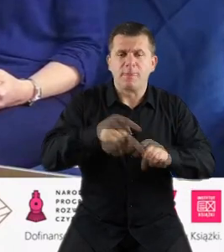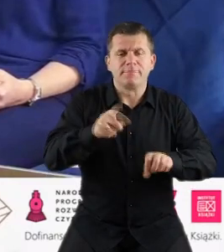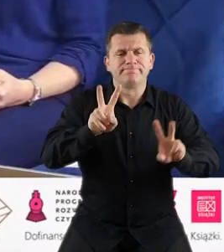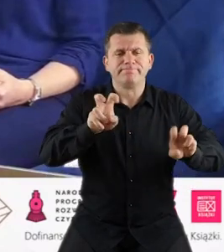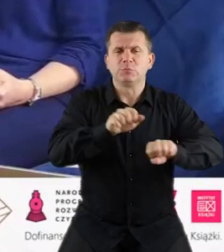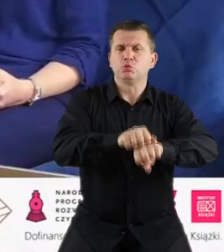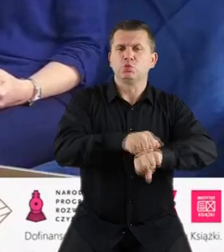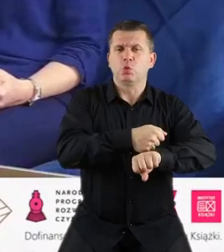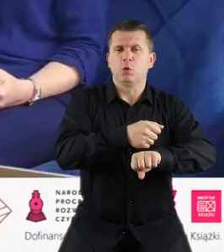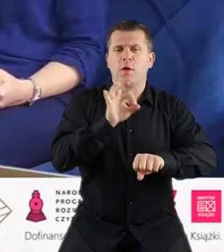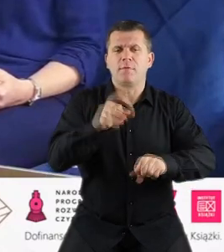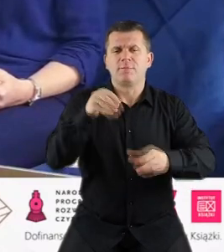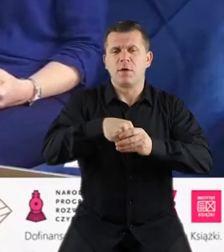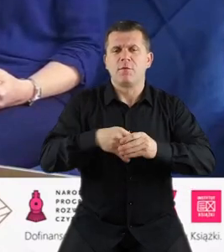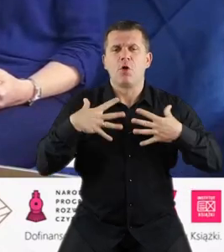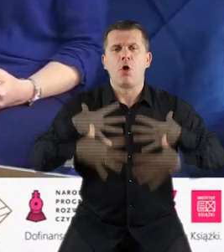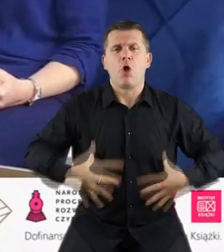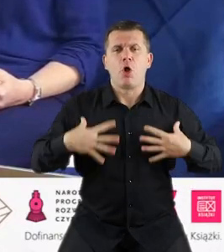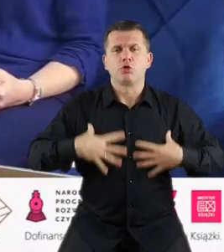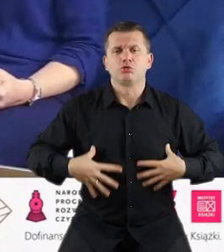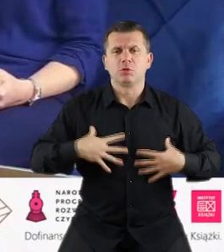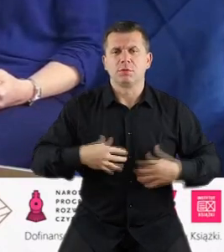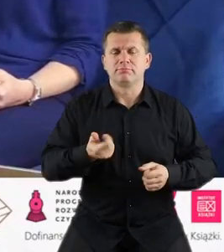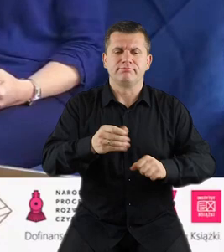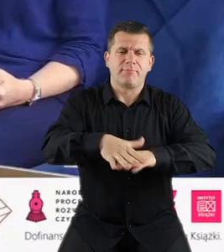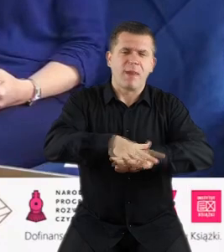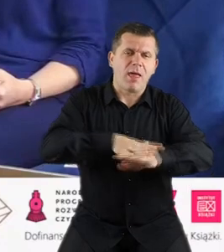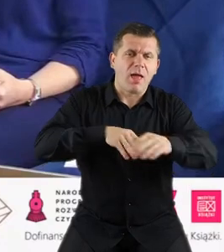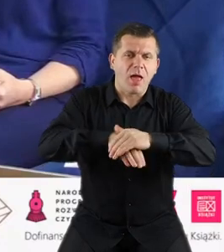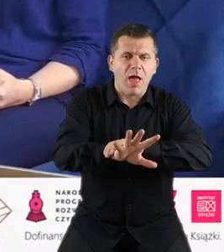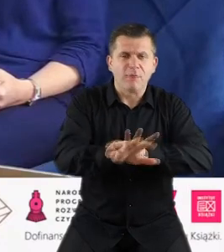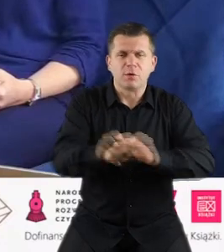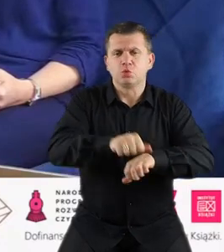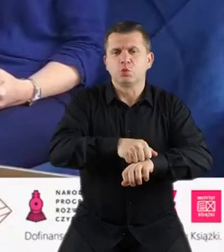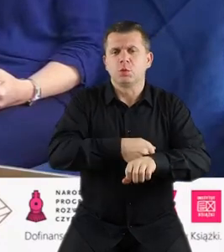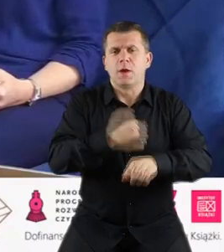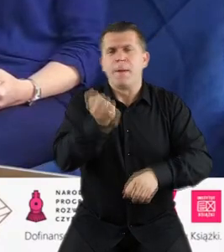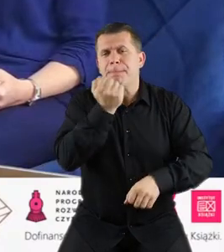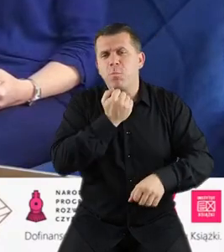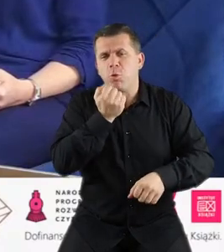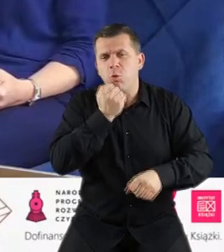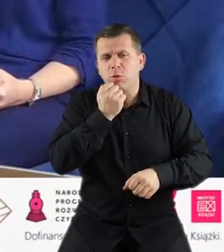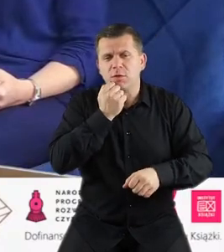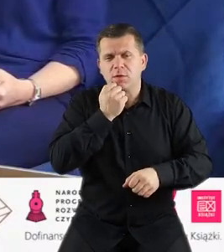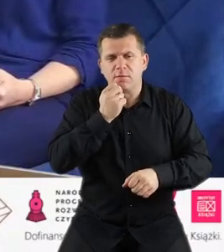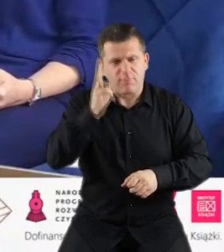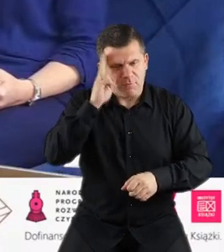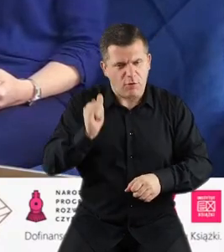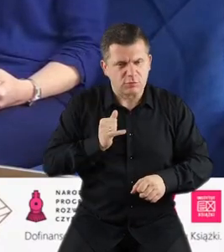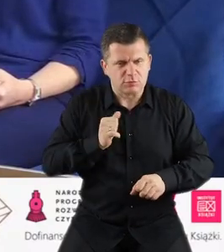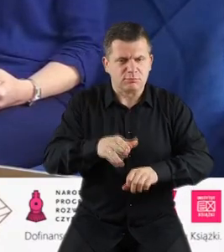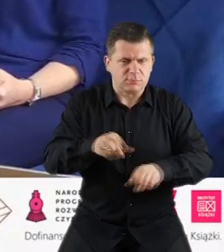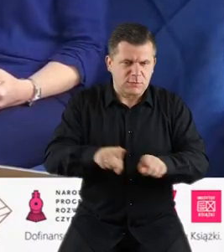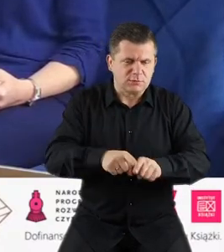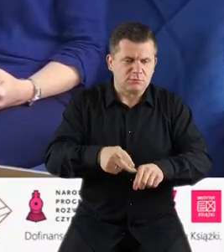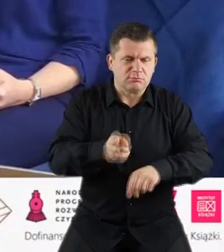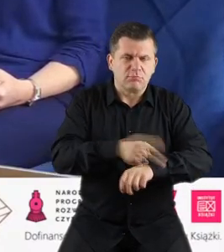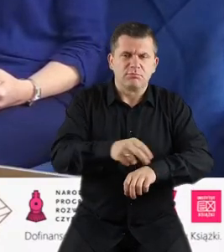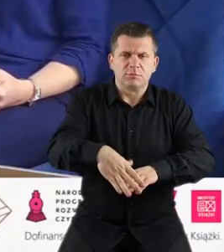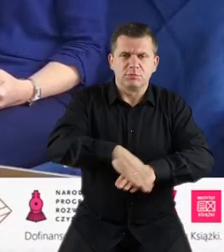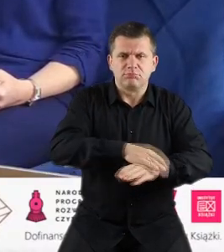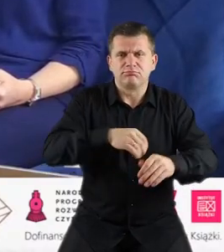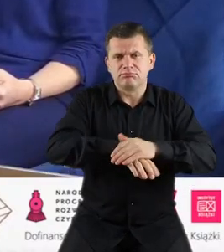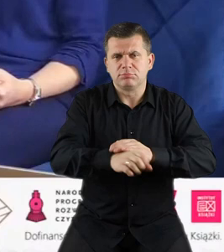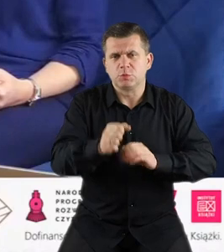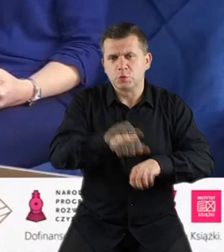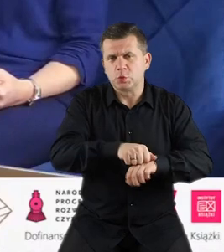motyw skóry w odzieży. Często są skórzane rękawiczki, skórzane buty oficerskie. I też